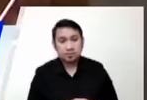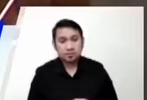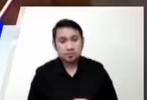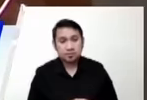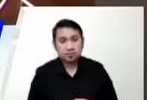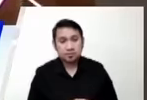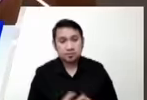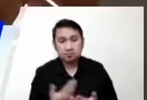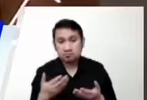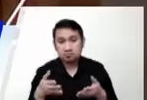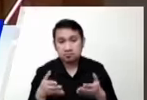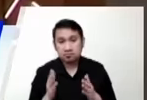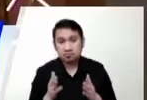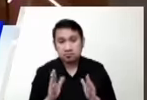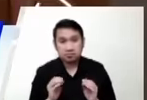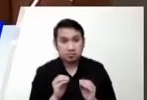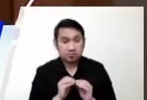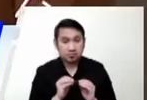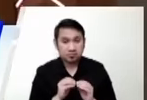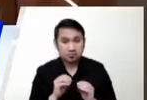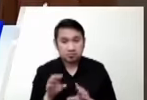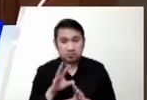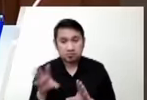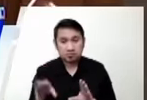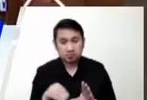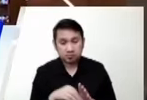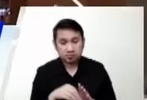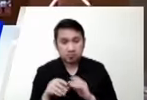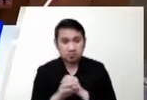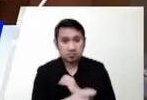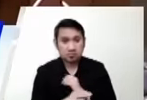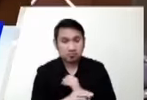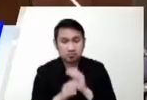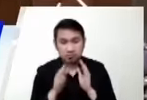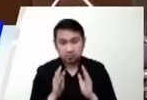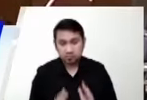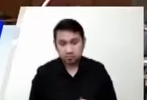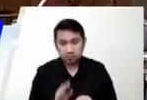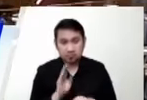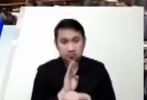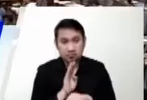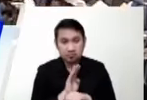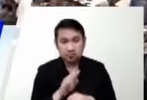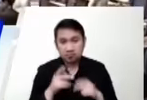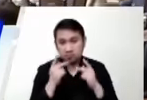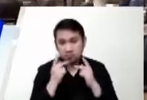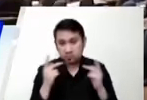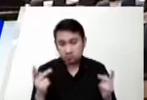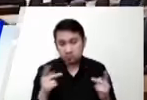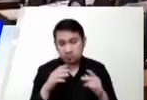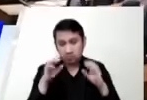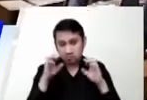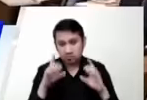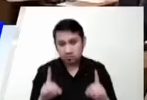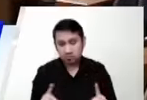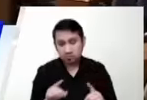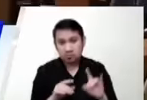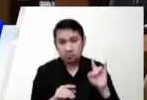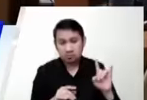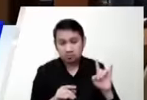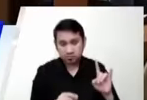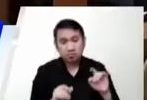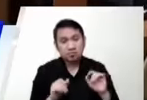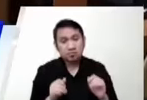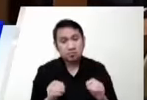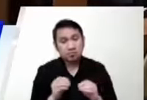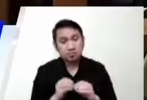Pinapayagan nito ang mas malaking partisipasyon ng mga dayuhan sa pagnenegosyo sa public utilities, edukasyon at advertising na magpapaluguraw